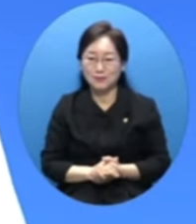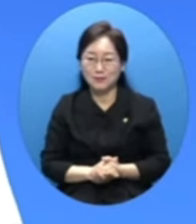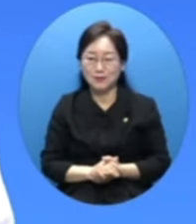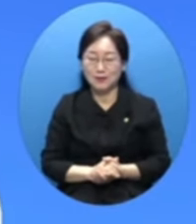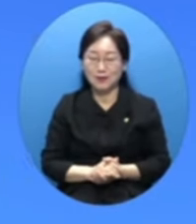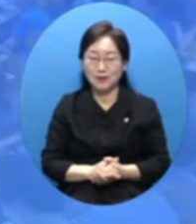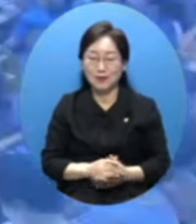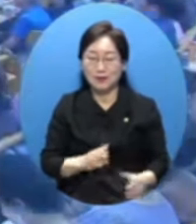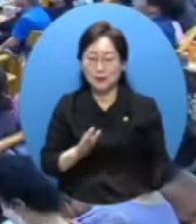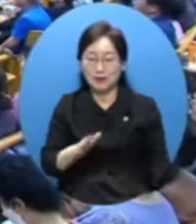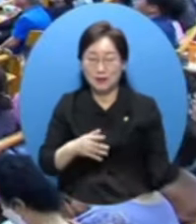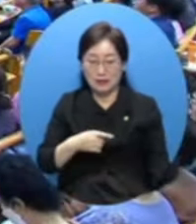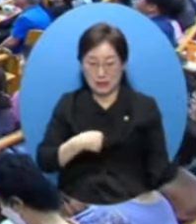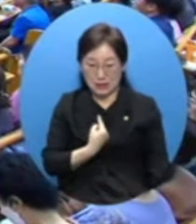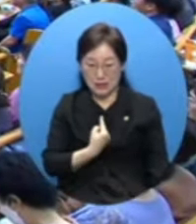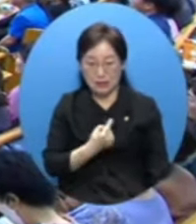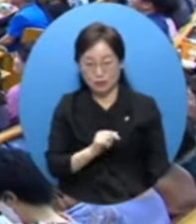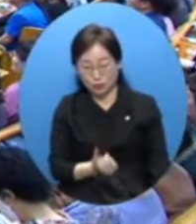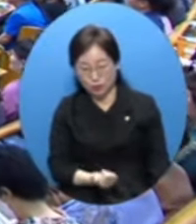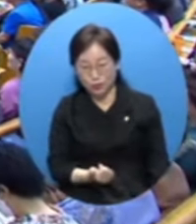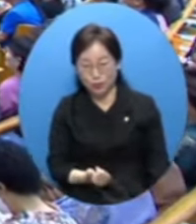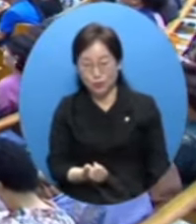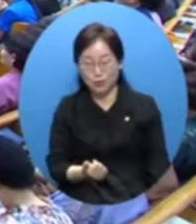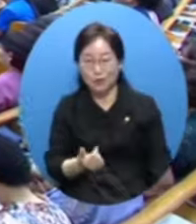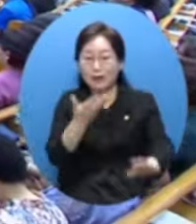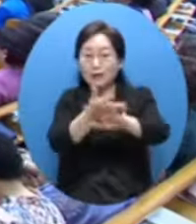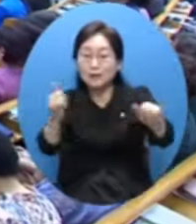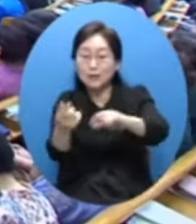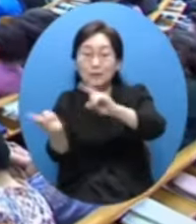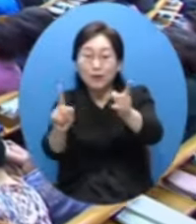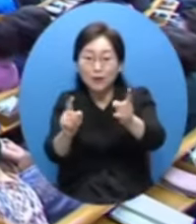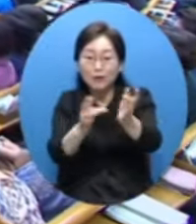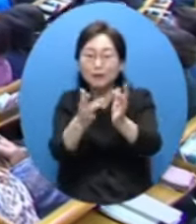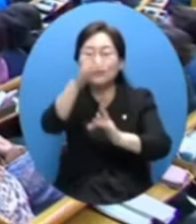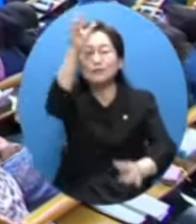자신을 죽이고 남을 섬기는 것이 예수님의 십자가 사랑이라고 말하면서